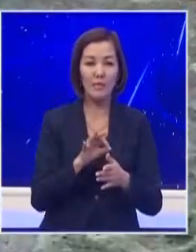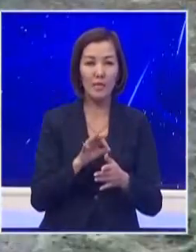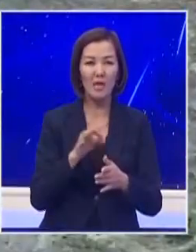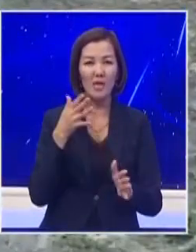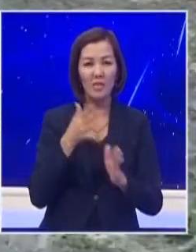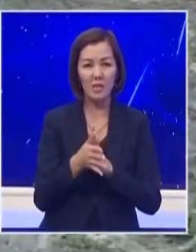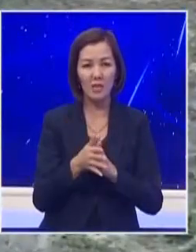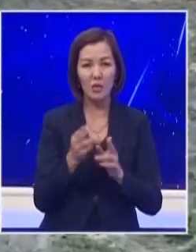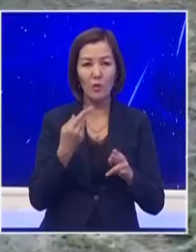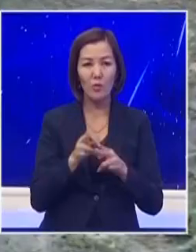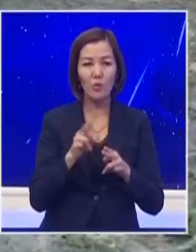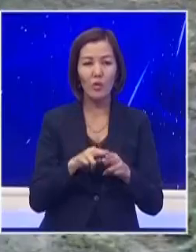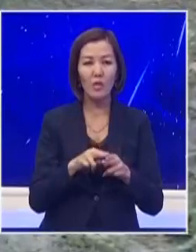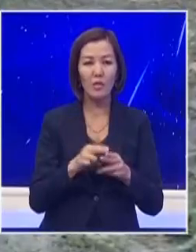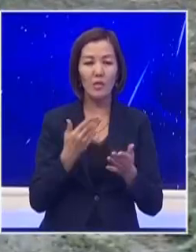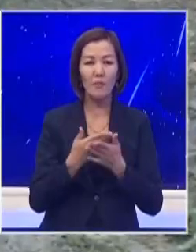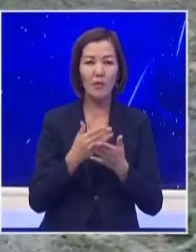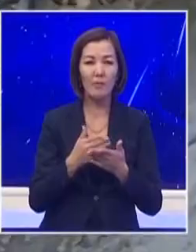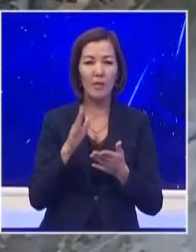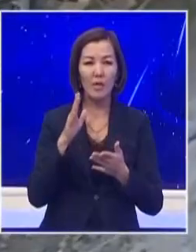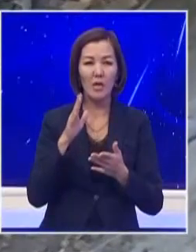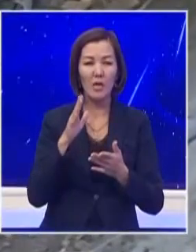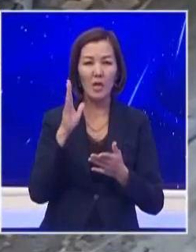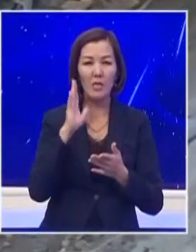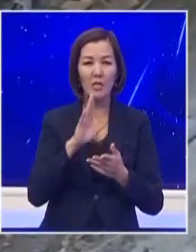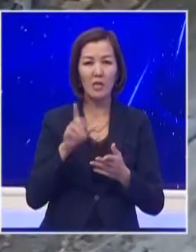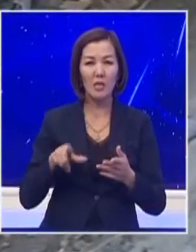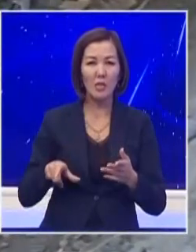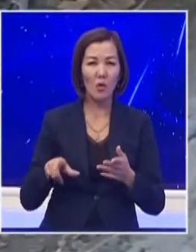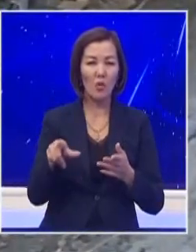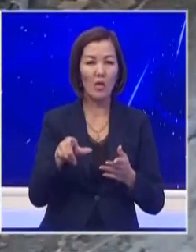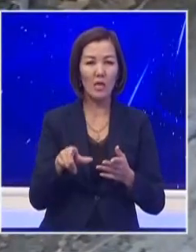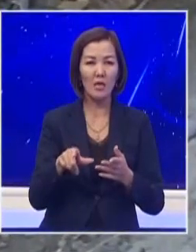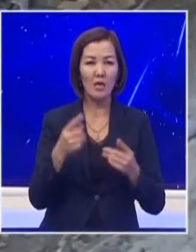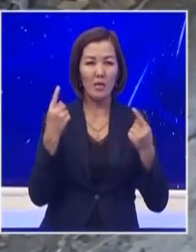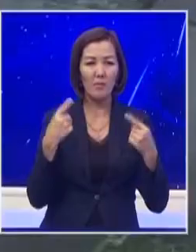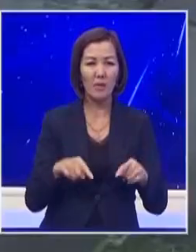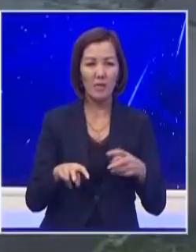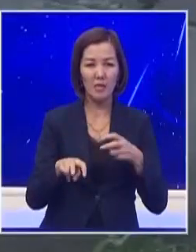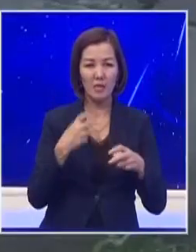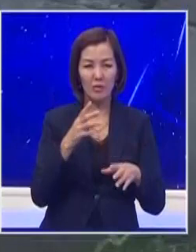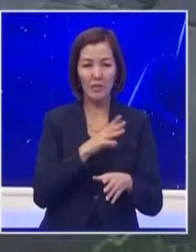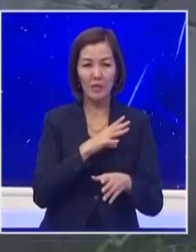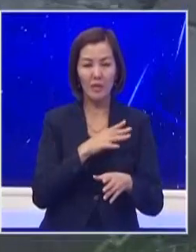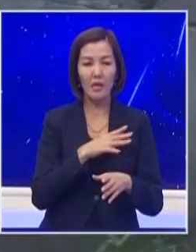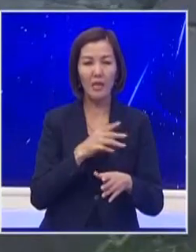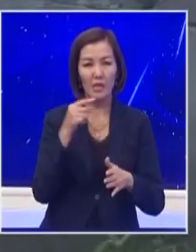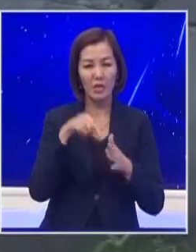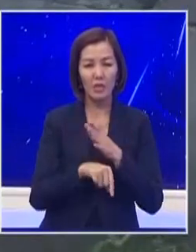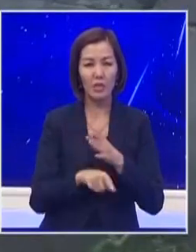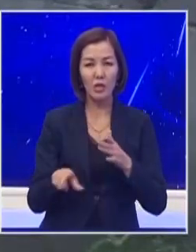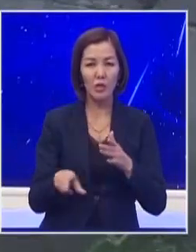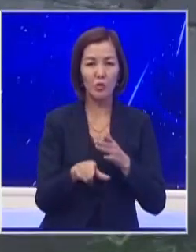болады. Оның себебі науалар мен арық жүйелерінің талапқа сай келмеуі. Үлкен Алматы каналынан су алатын ауданішілік